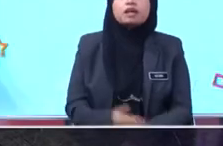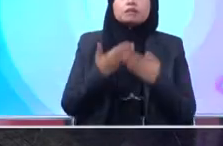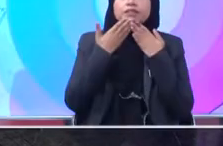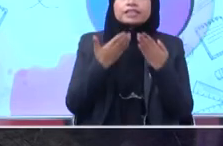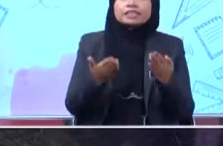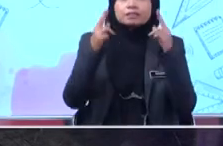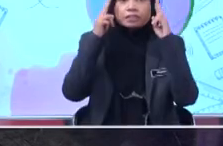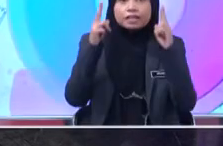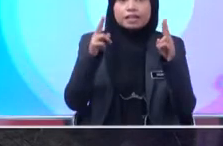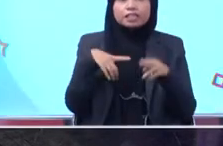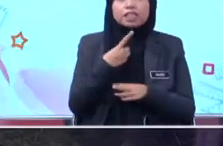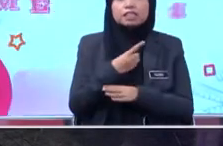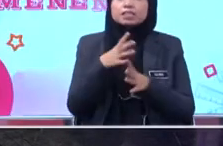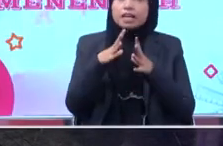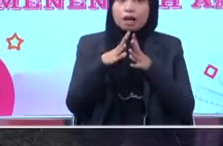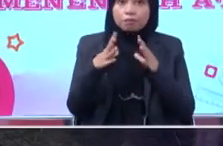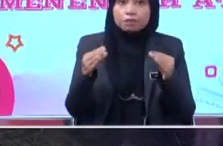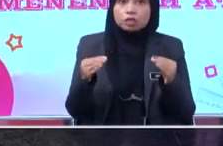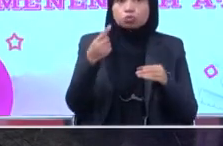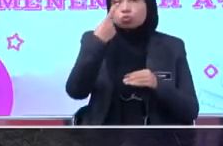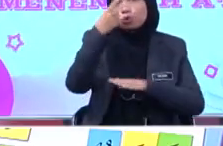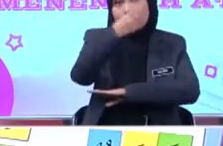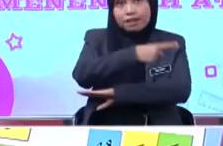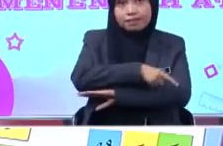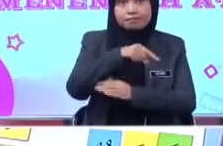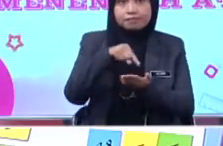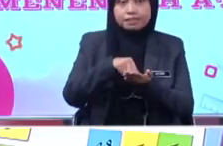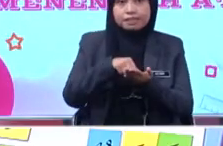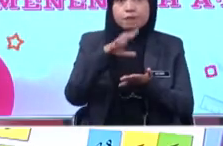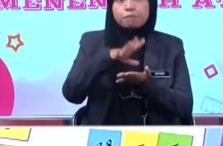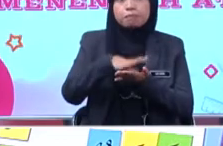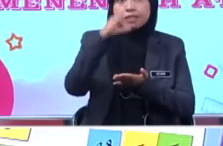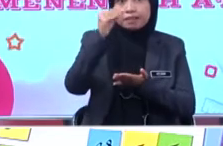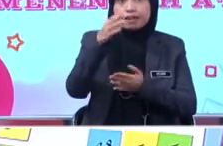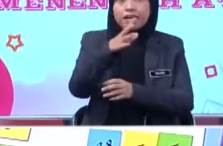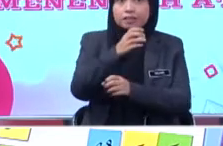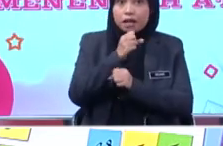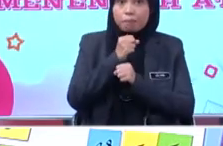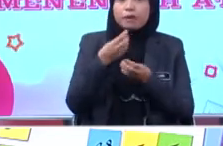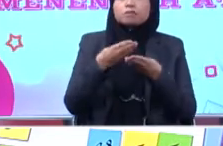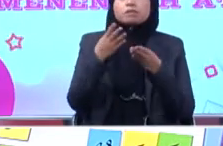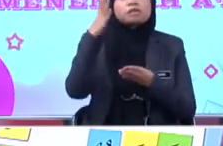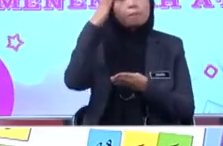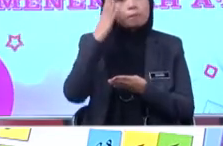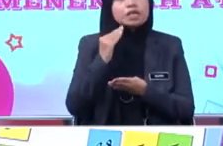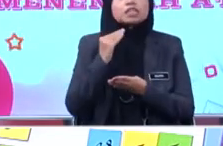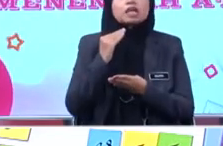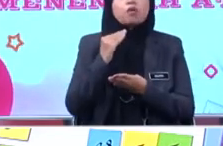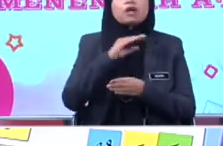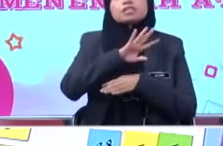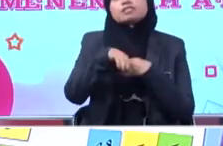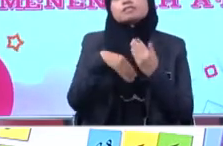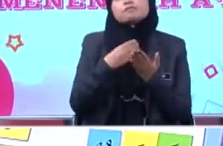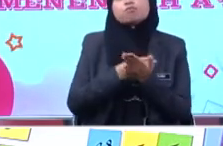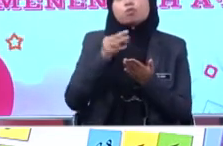pundak sampai kepada pengunjung siaran mudah-mudahan hari ini pembelajaran kita dapat memberi manfaat untuk murid-murid semua termasuk